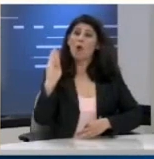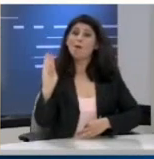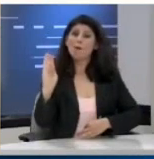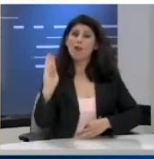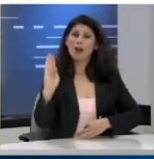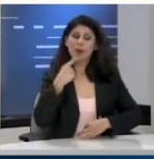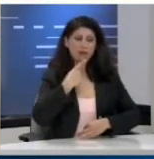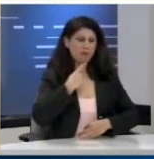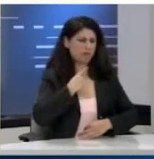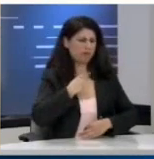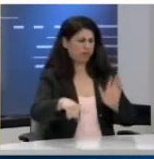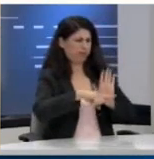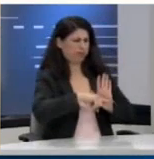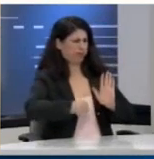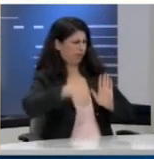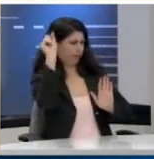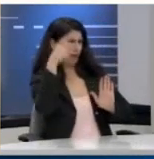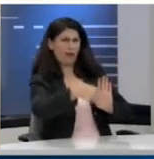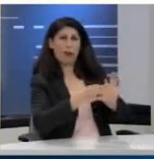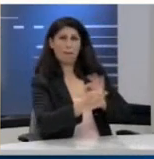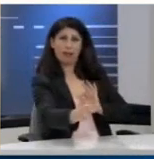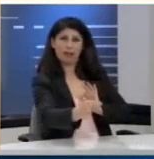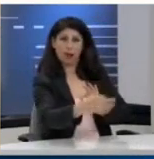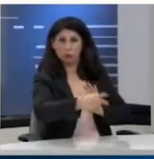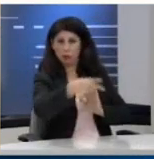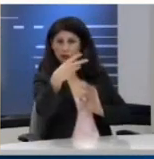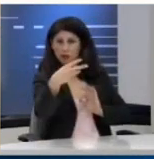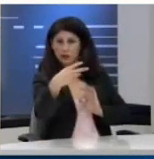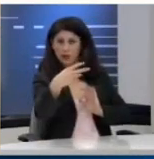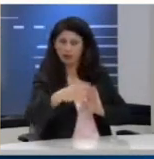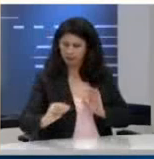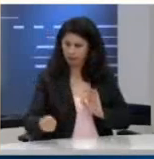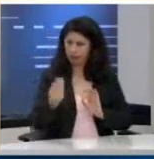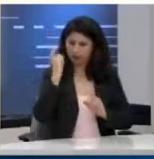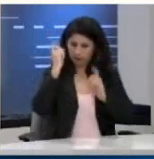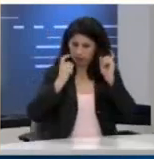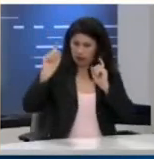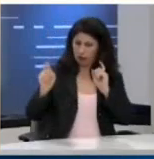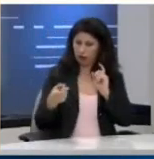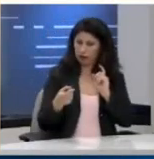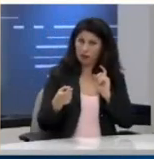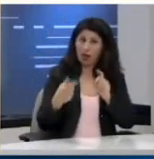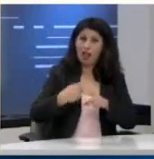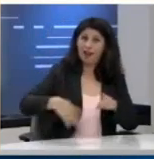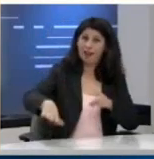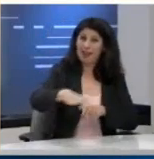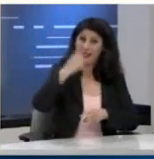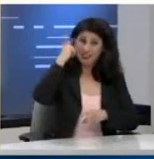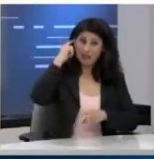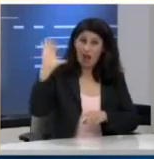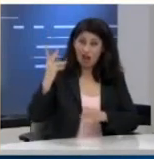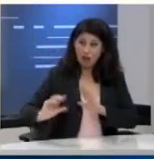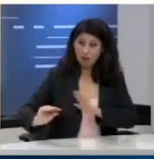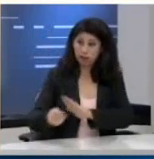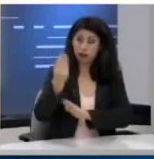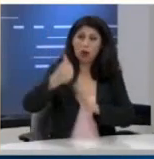καταφέρθηκε εναντίον αυτών των μέτρων, γεννάτε το ερώτημα, διότι ο ελληνικός λαός καταλαβαίνει πως αν εκλεγεί πρόεδρος της Κομισιόν, το πρώτο